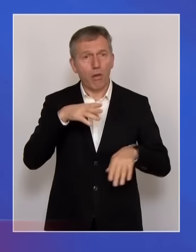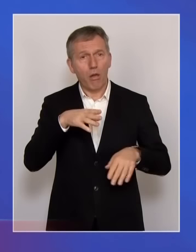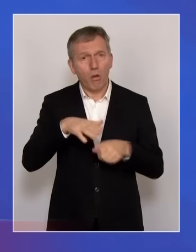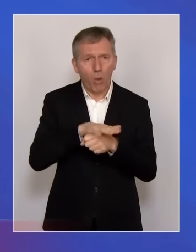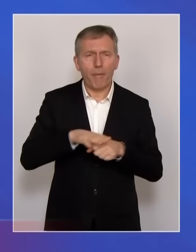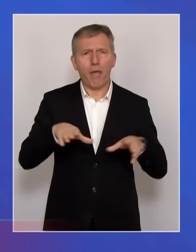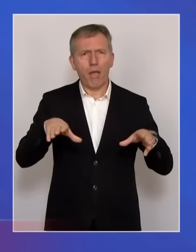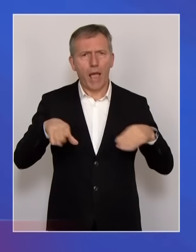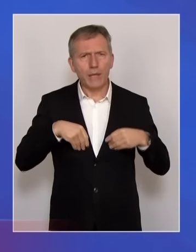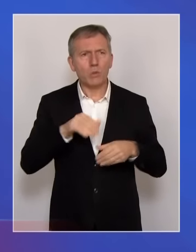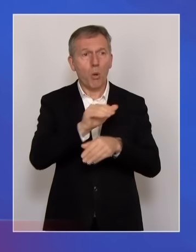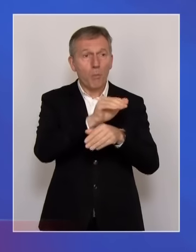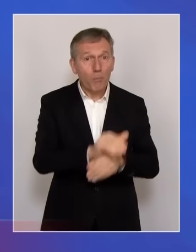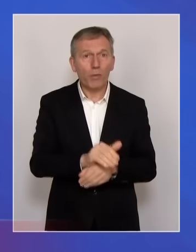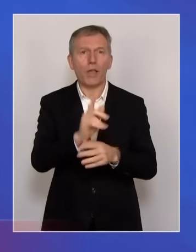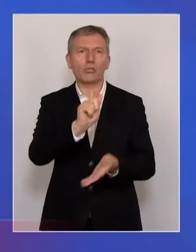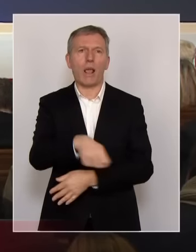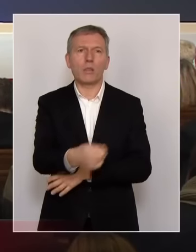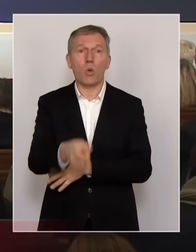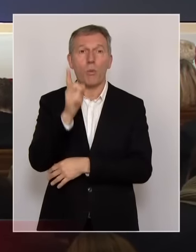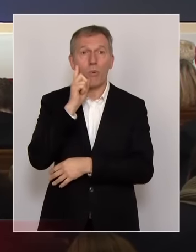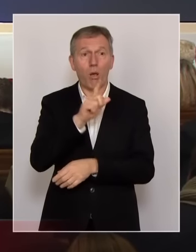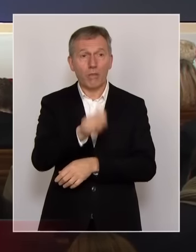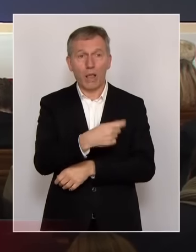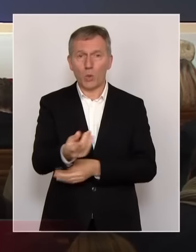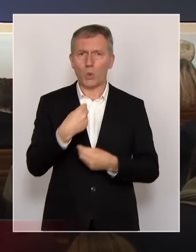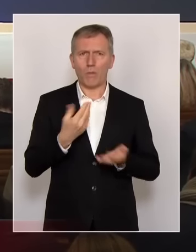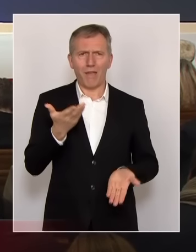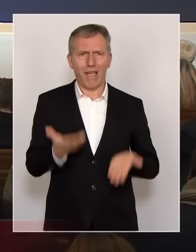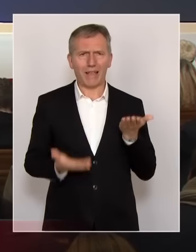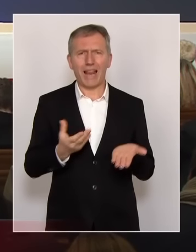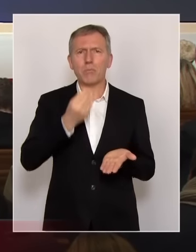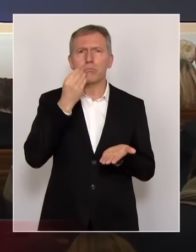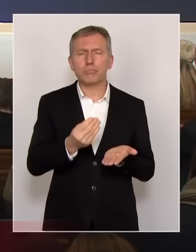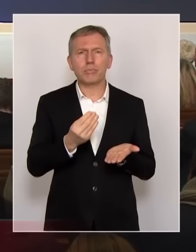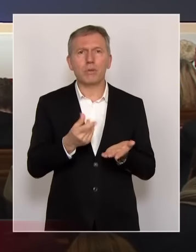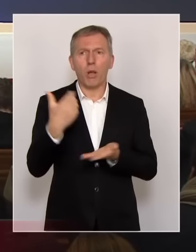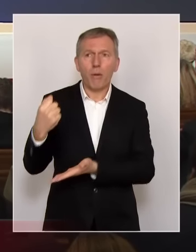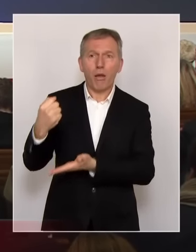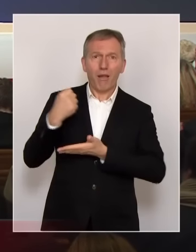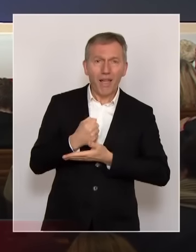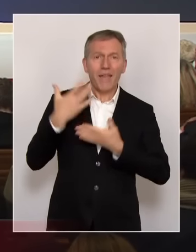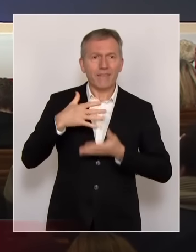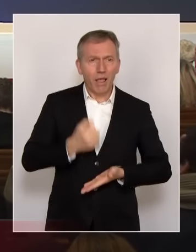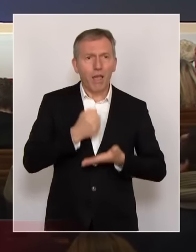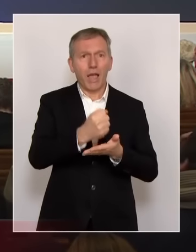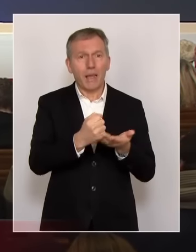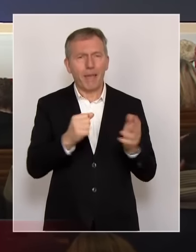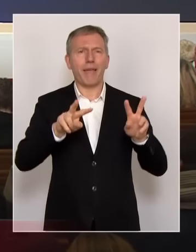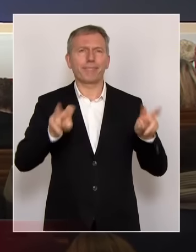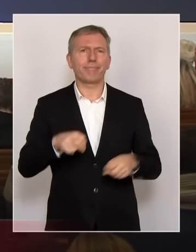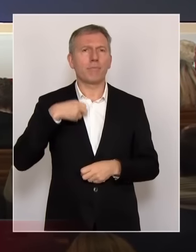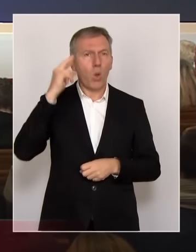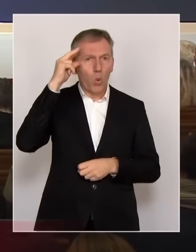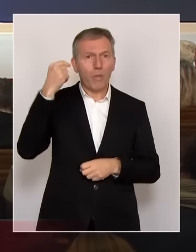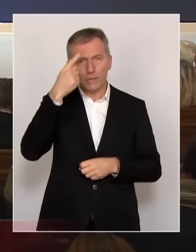assume de protéger la nature parce qu'elle fait partie de nos équilibres et de ce qui nous a été transmis mais de le faire en humaniste